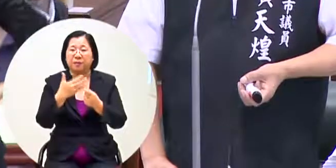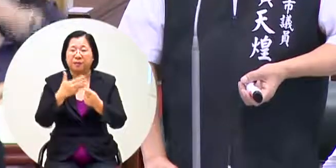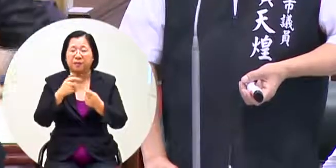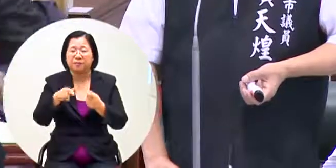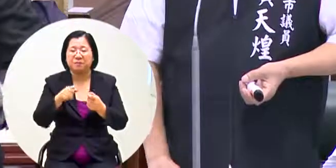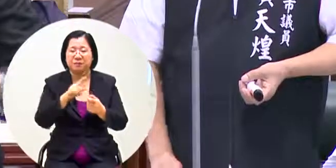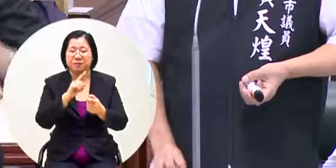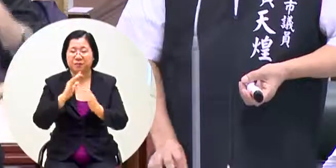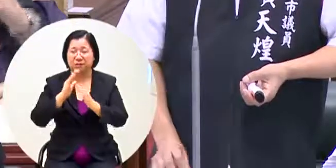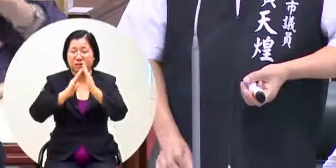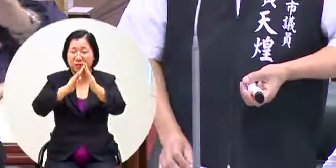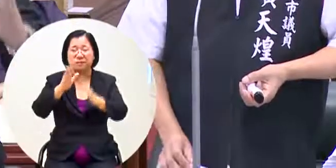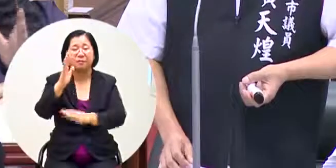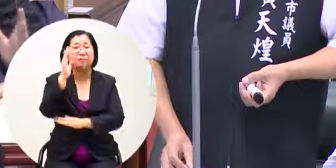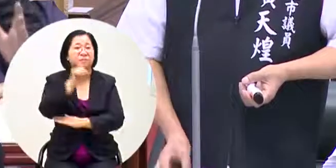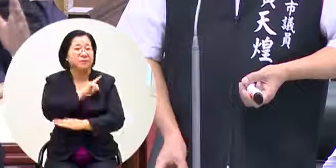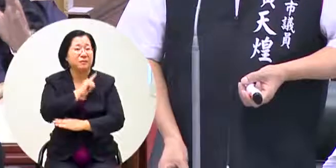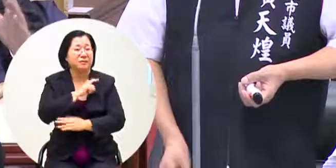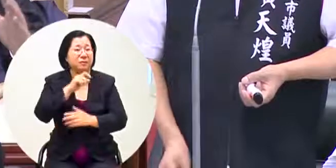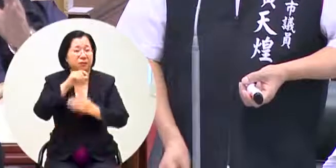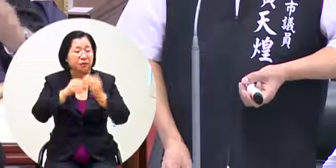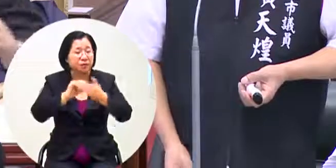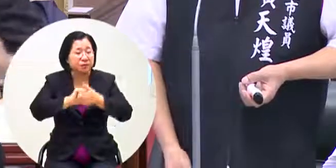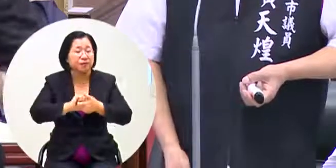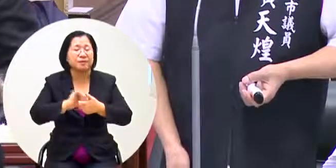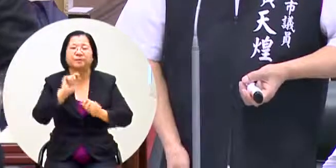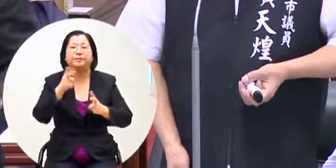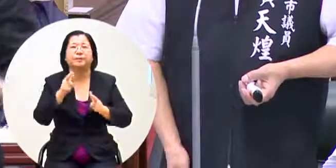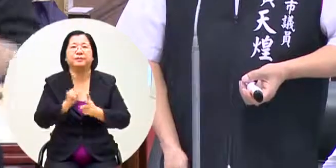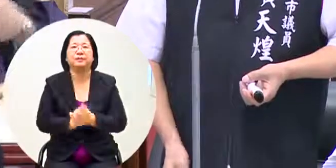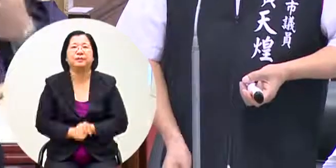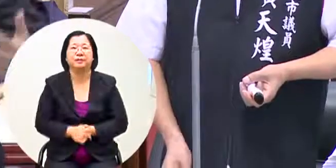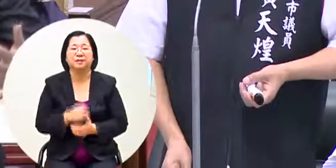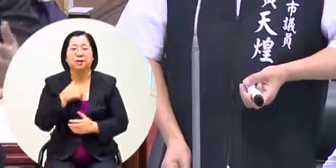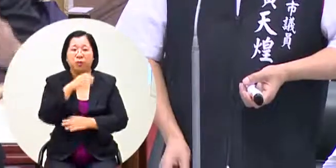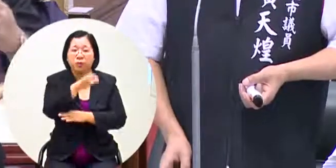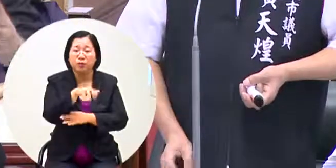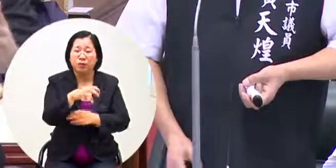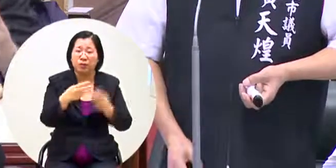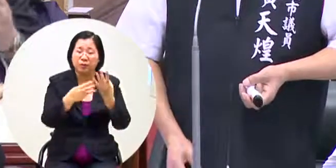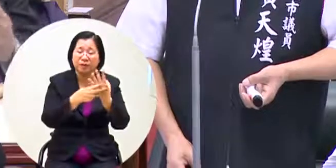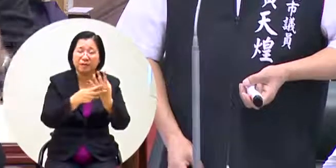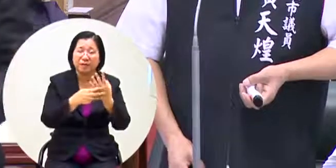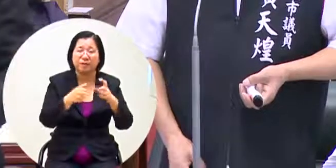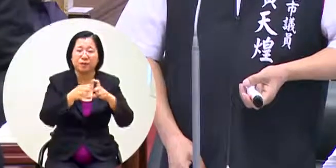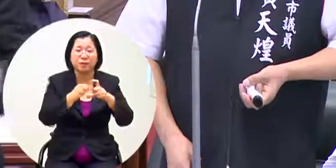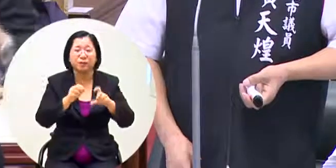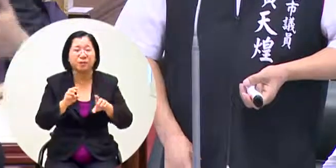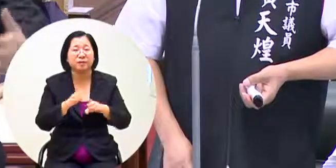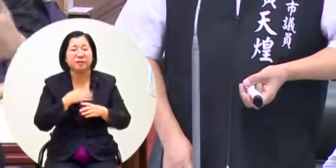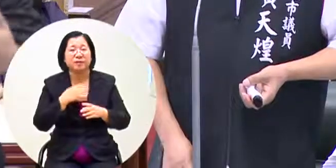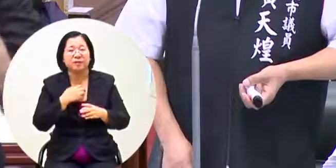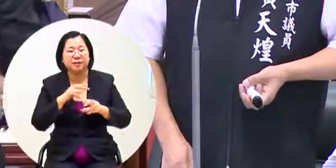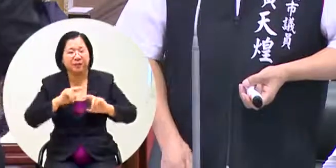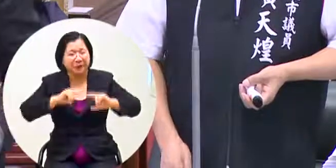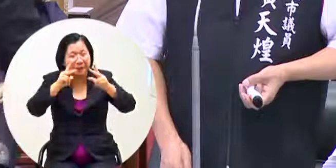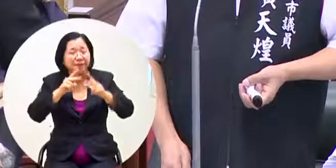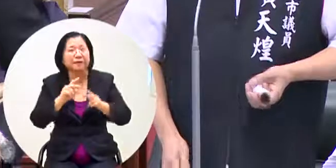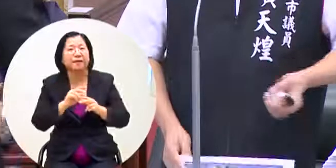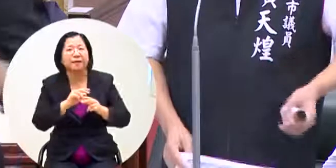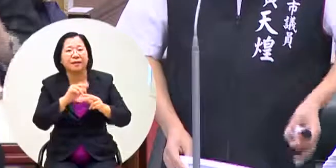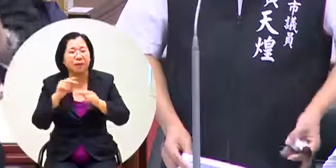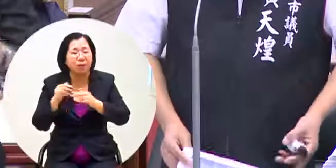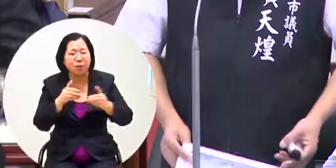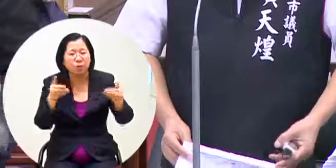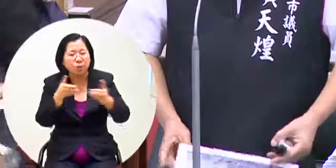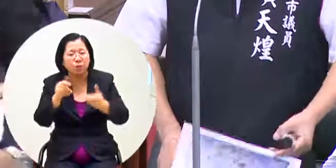署全国一致的标准，伊有讲农业区若要做任何开发行为，还是要变更，它一定要基于交通另外的这个考